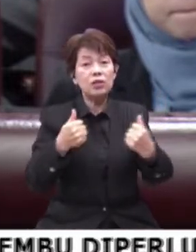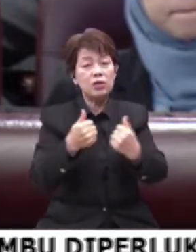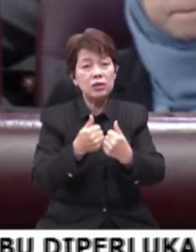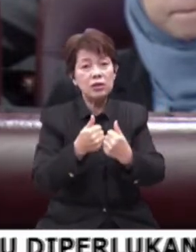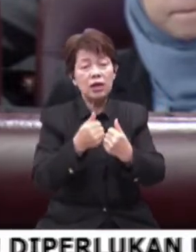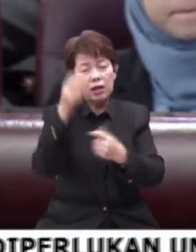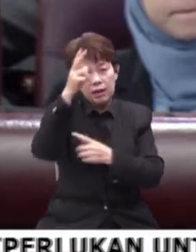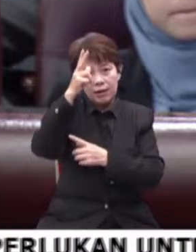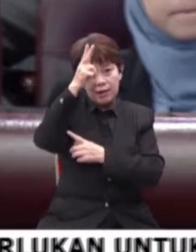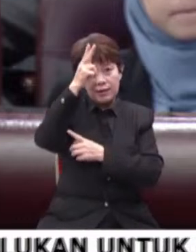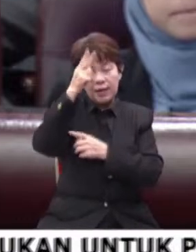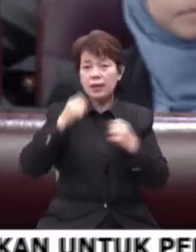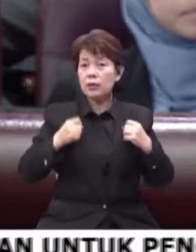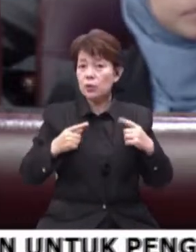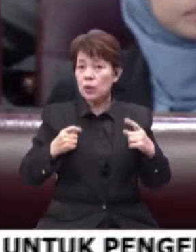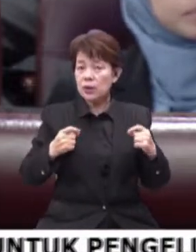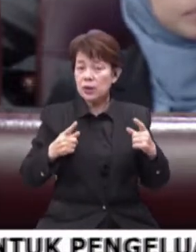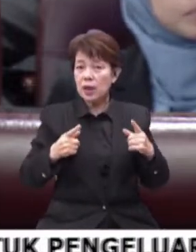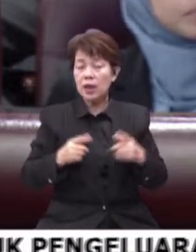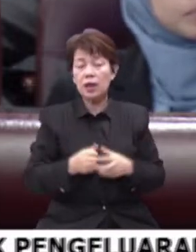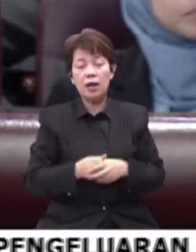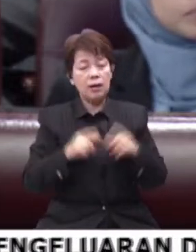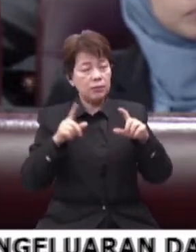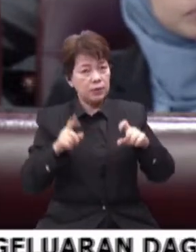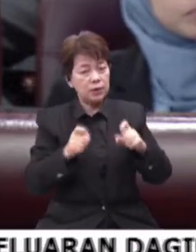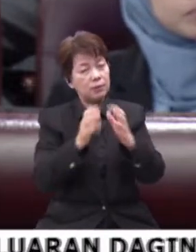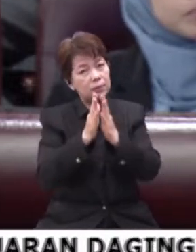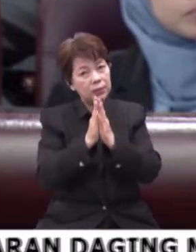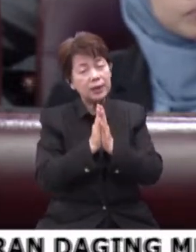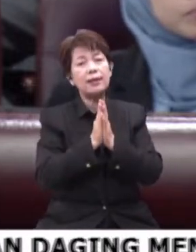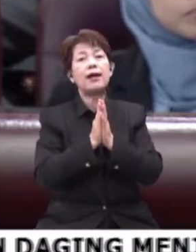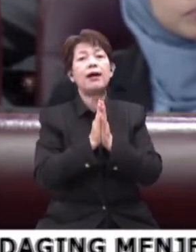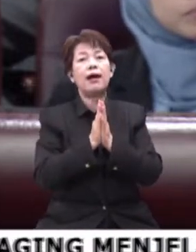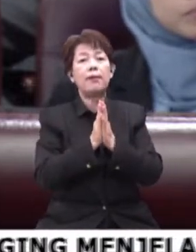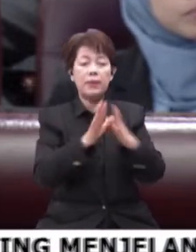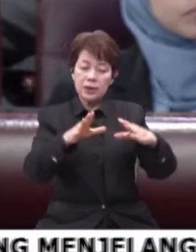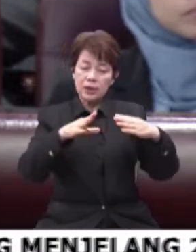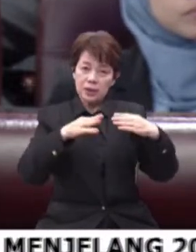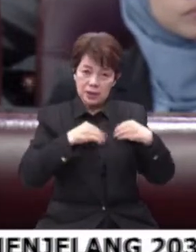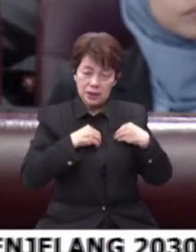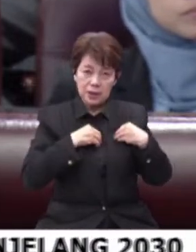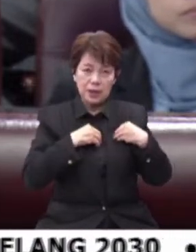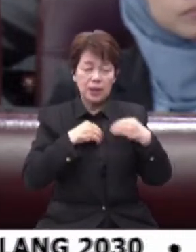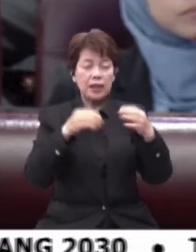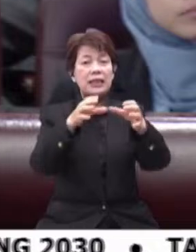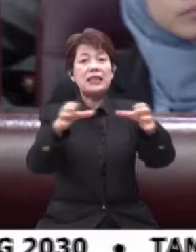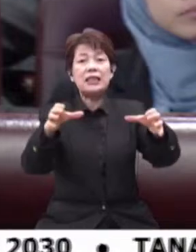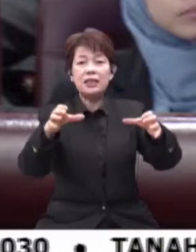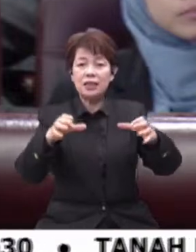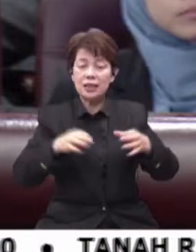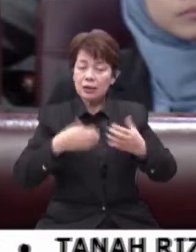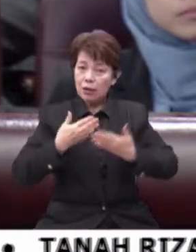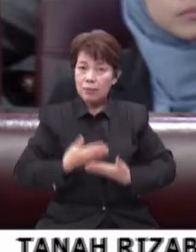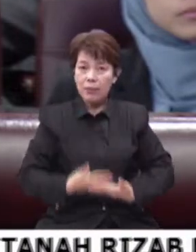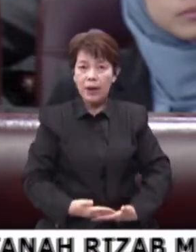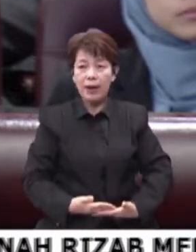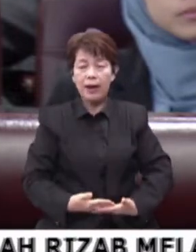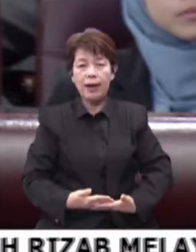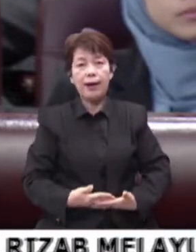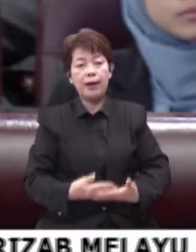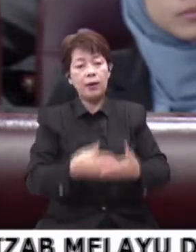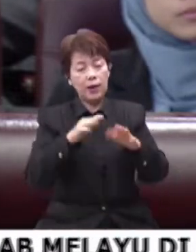dan swasta juga diminta dan di pohon untuk menerima siji kelahiran untuk seorang urusa berkaitan